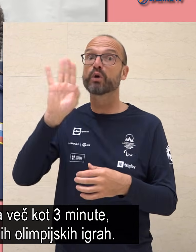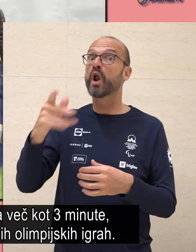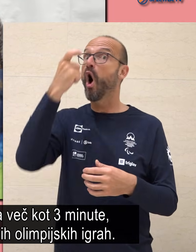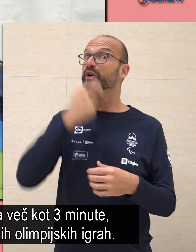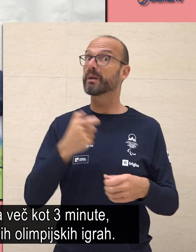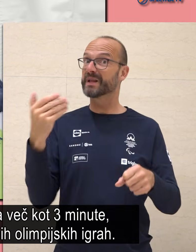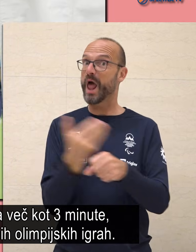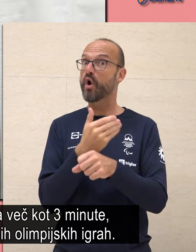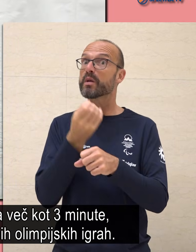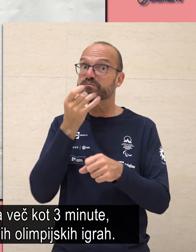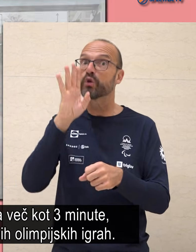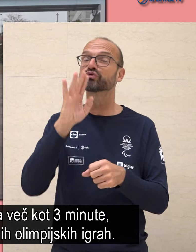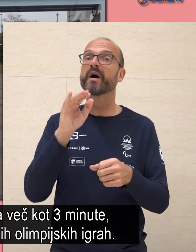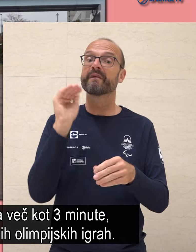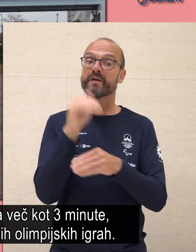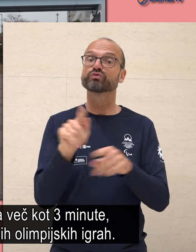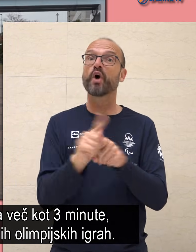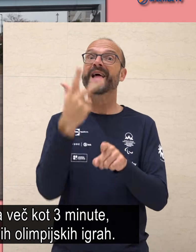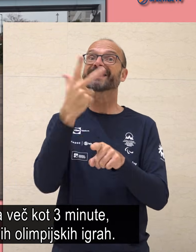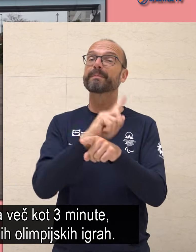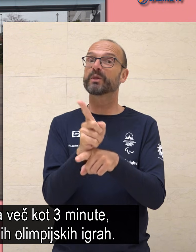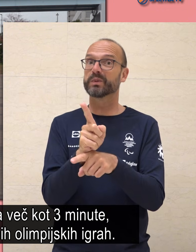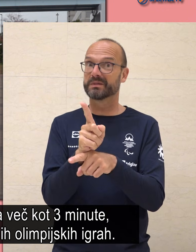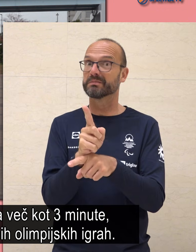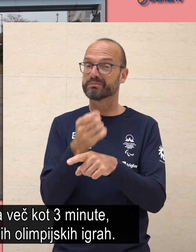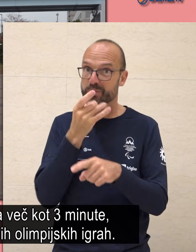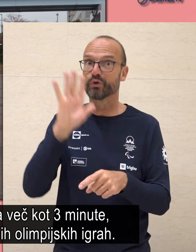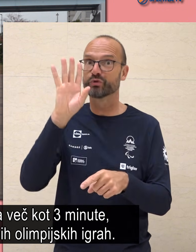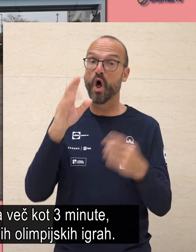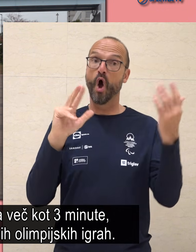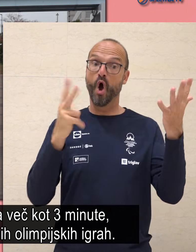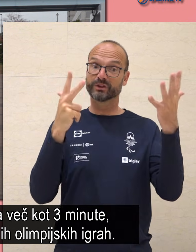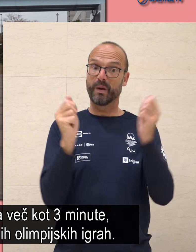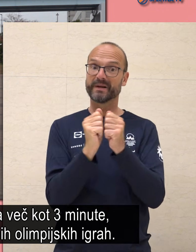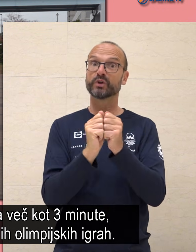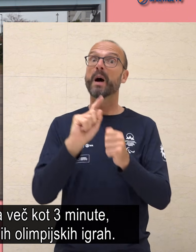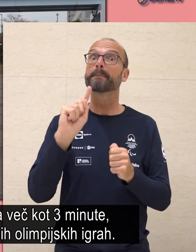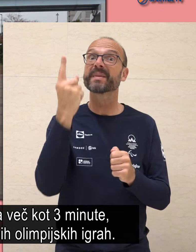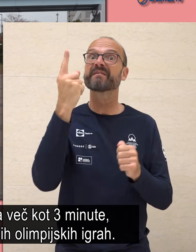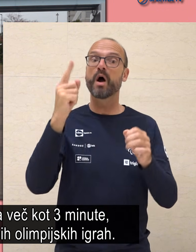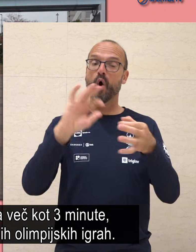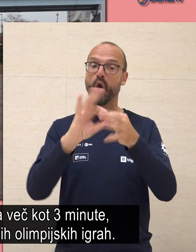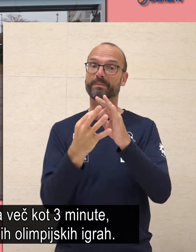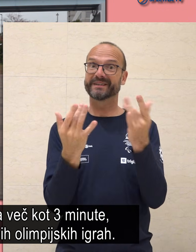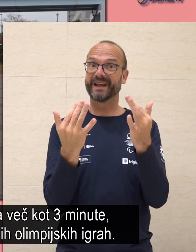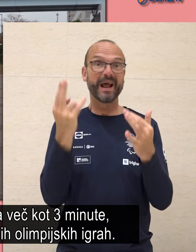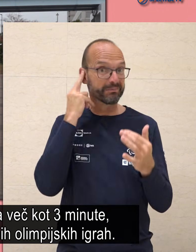svoj osebni rekord za več kot 3 minute, dosegla 8. mesto na prvih olimpijskih